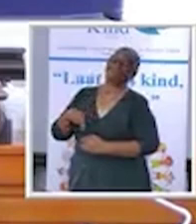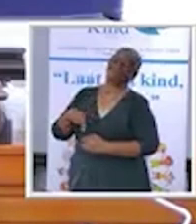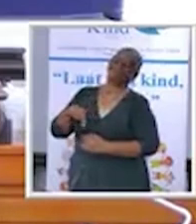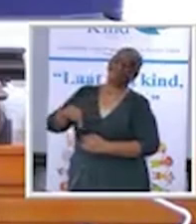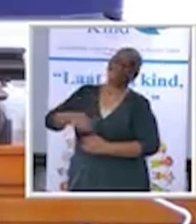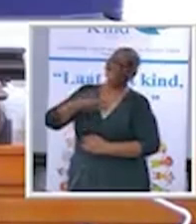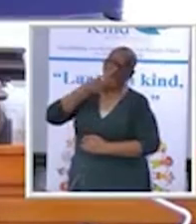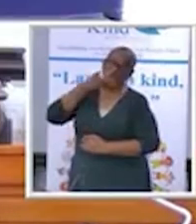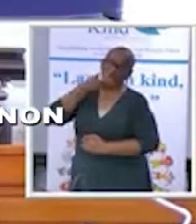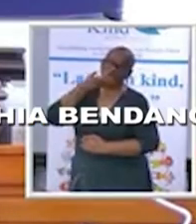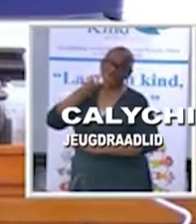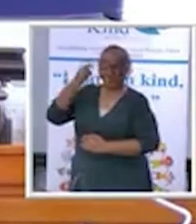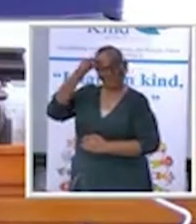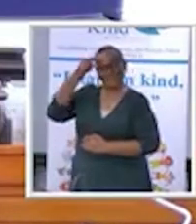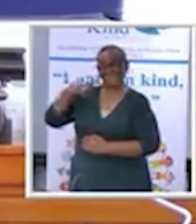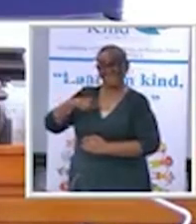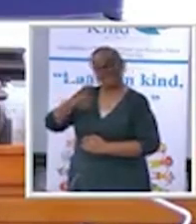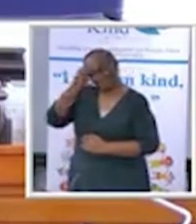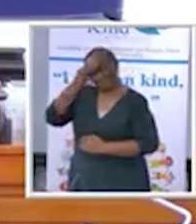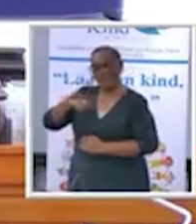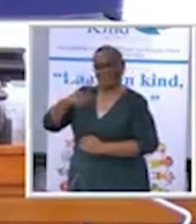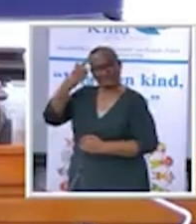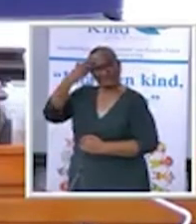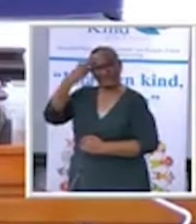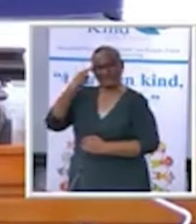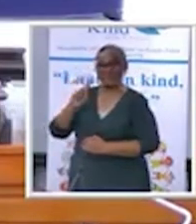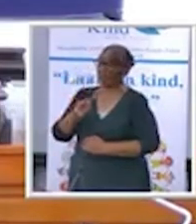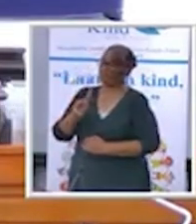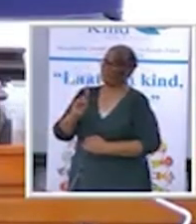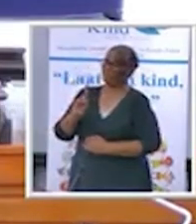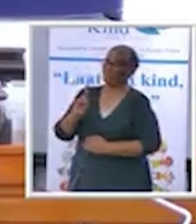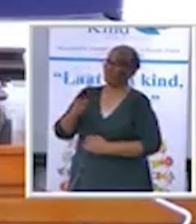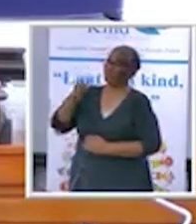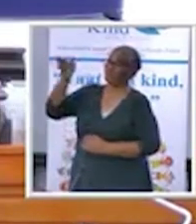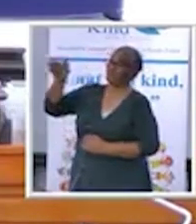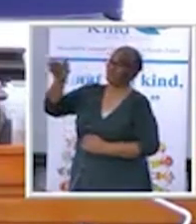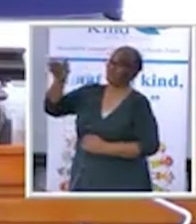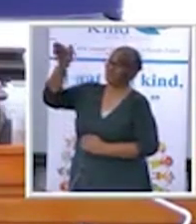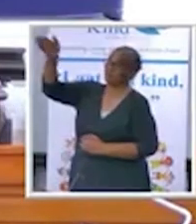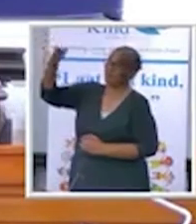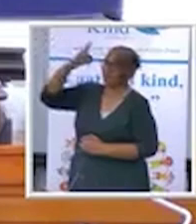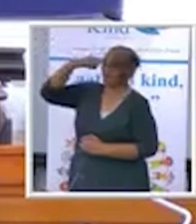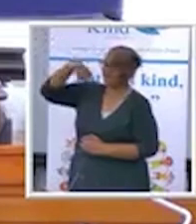de twee grootste issues zijn dat we onze carrière soms wel mislopen?